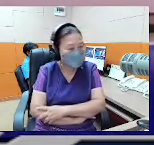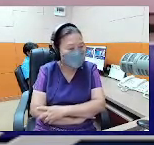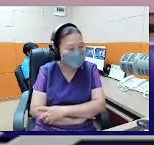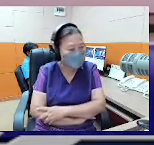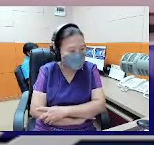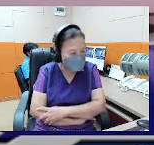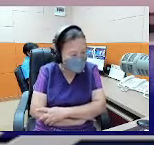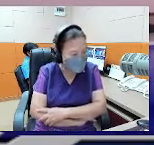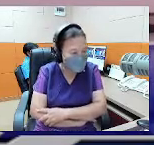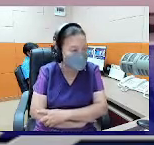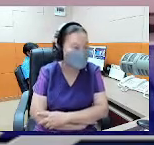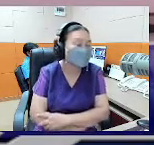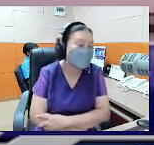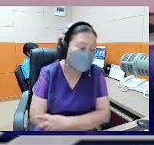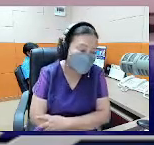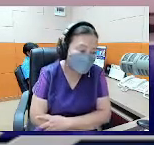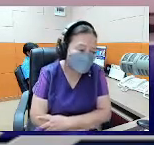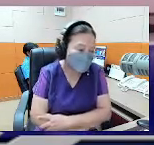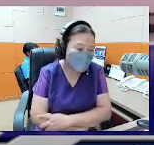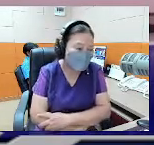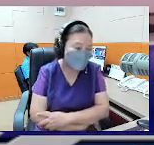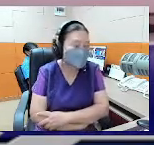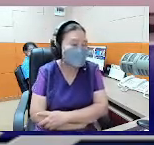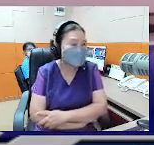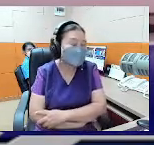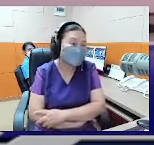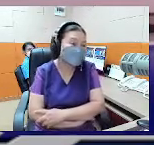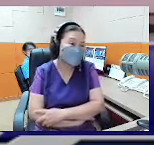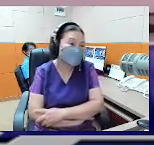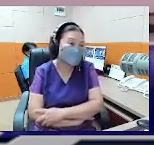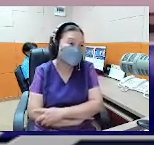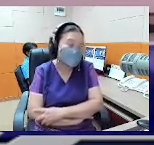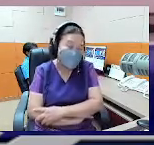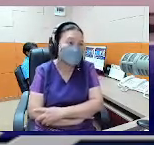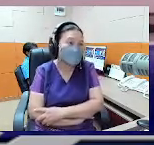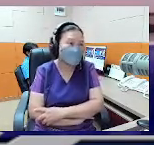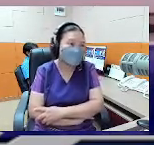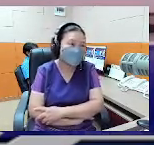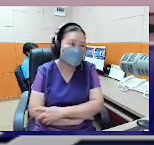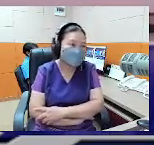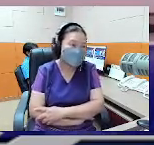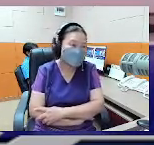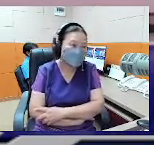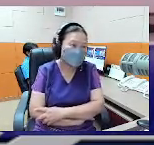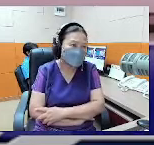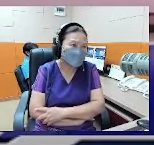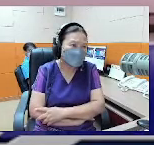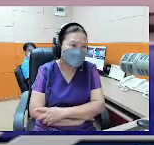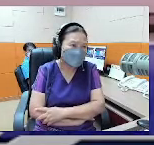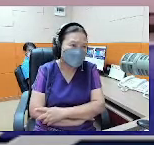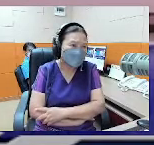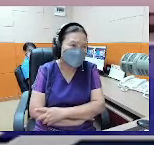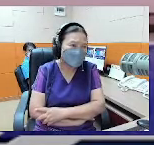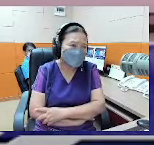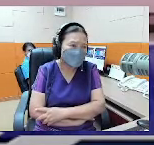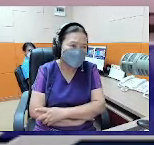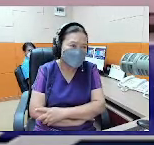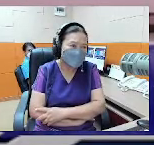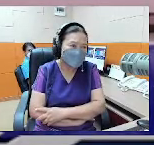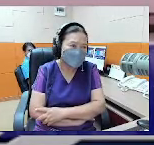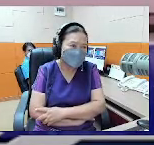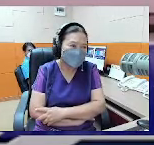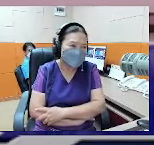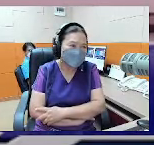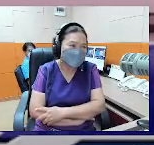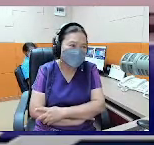ยเนื่องด้วยว่าจำนวนประชากรที่เติบโตอย่างก้าวกระโดดโอกาสของธุรกิจอาหารฮาลาลเนี่ยก็จะเข